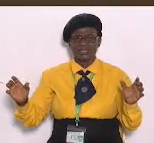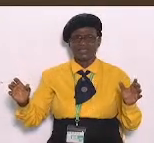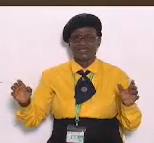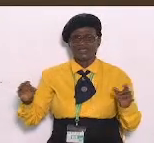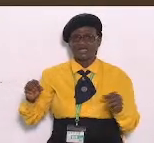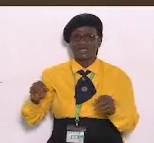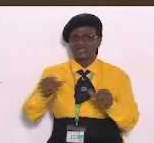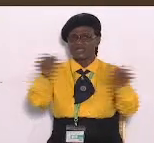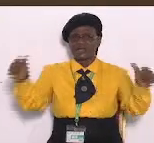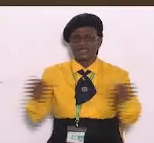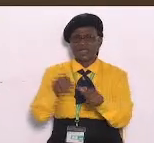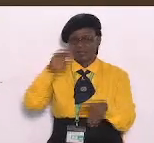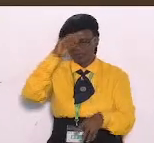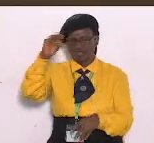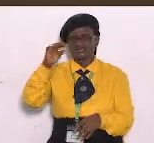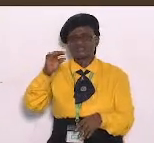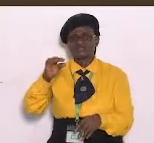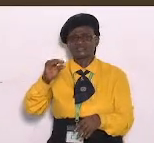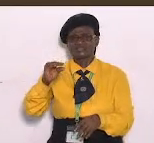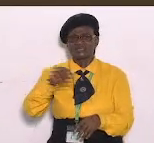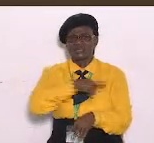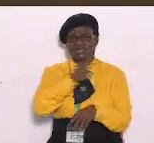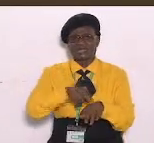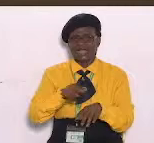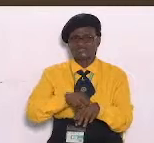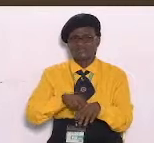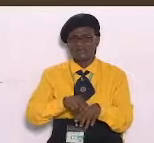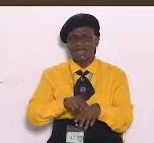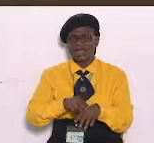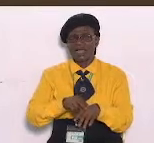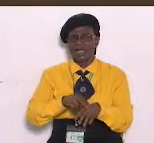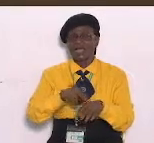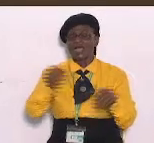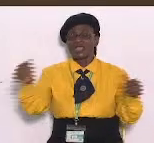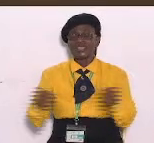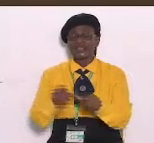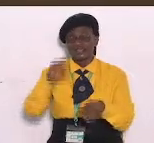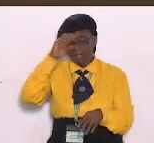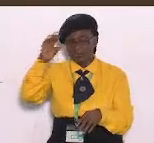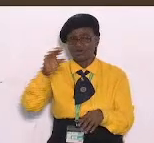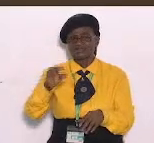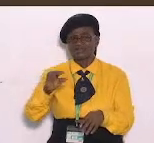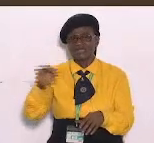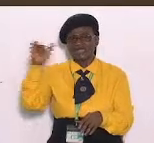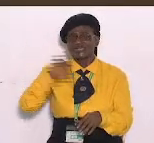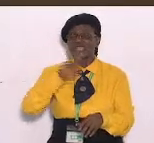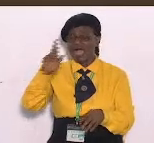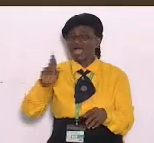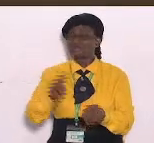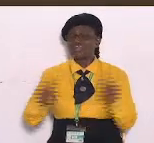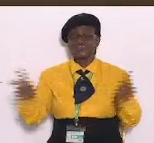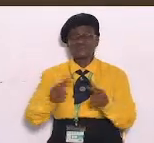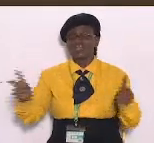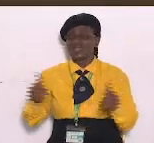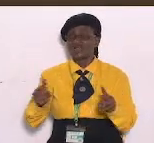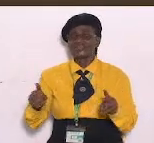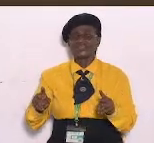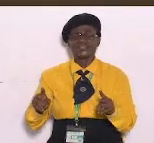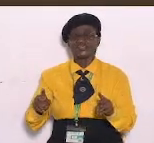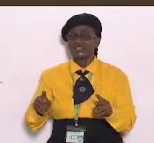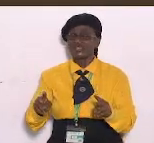deux grands Rascal Rascal national ils sont vraiment